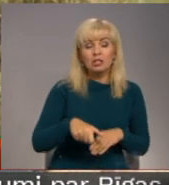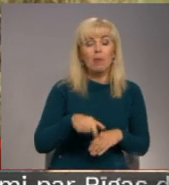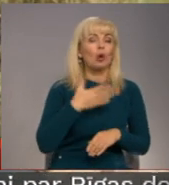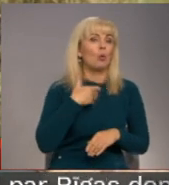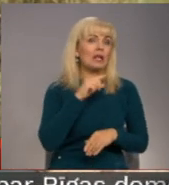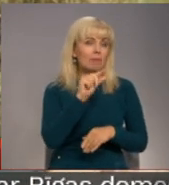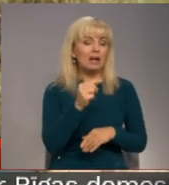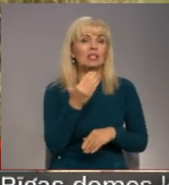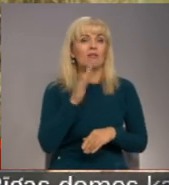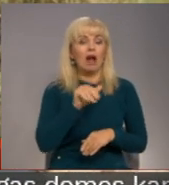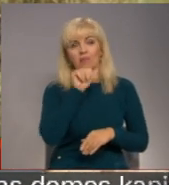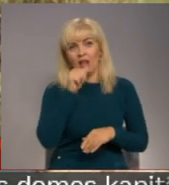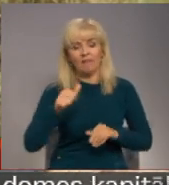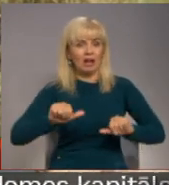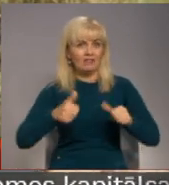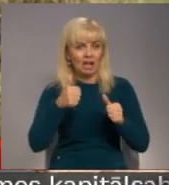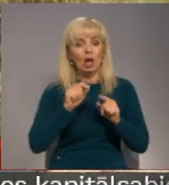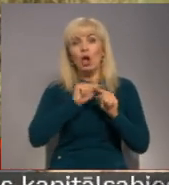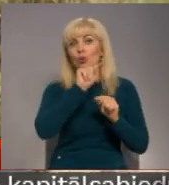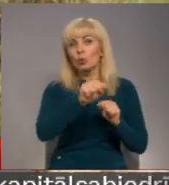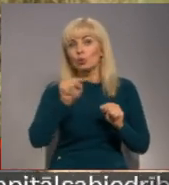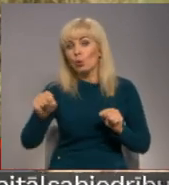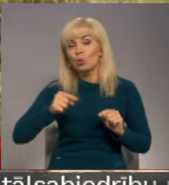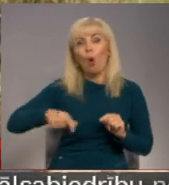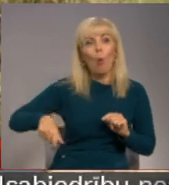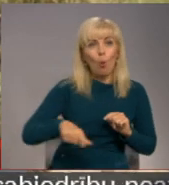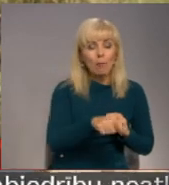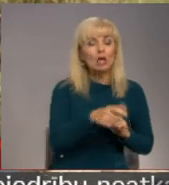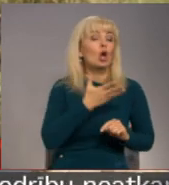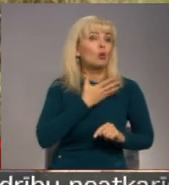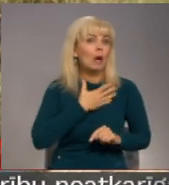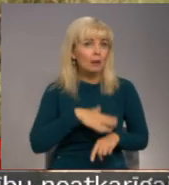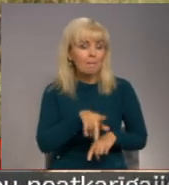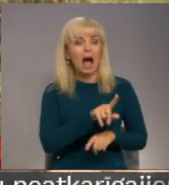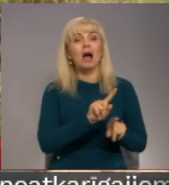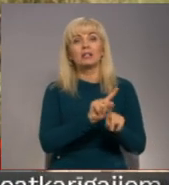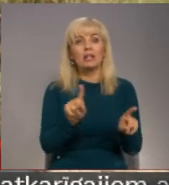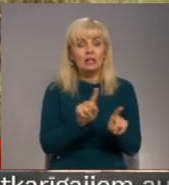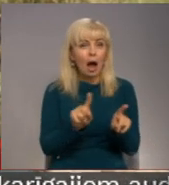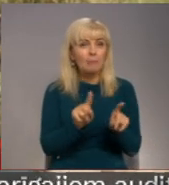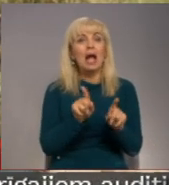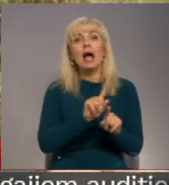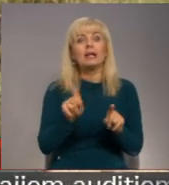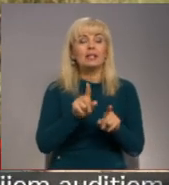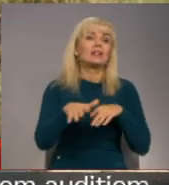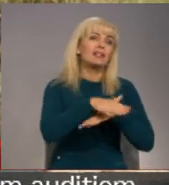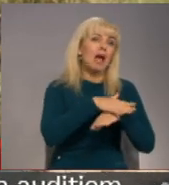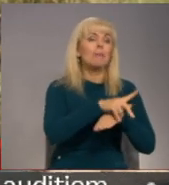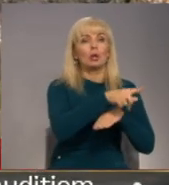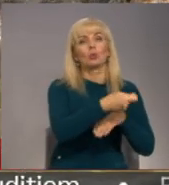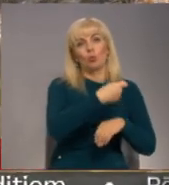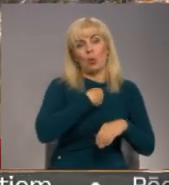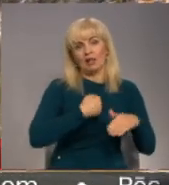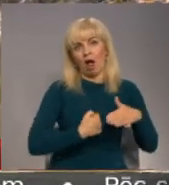Mēs nevaram būt vienlaicīgi visās upēs, un ir ļoti patīkami, un kad ir sabiedrības